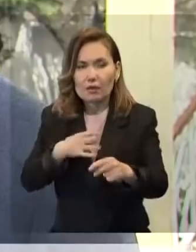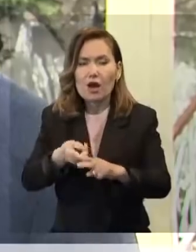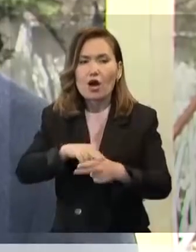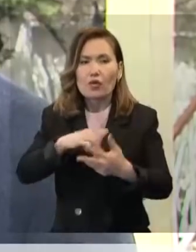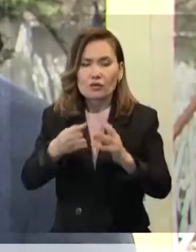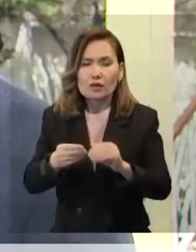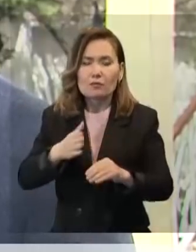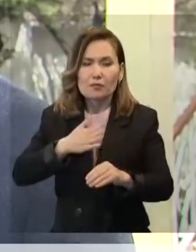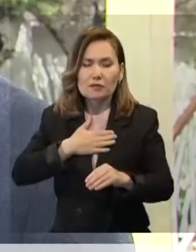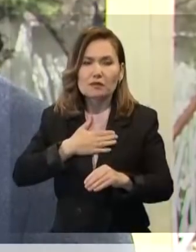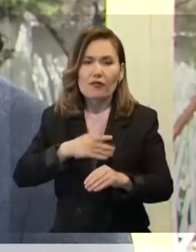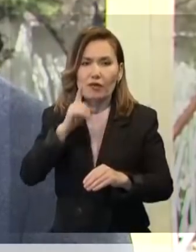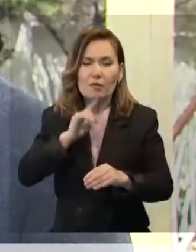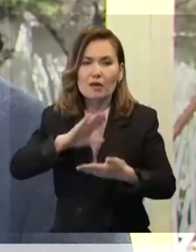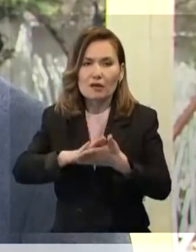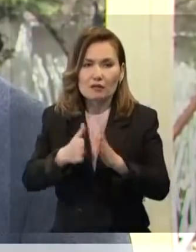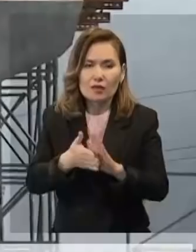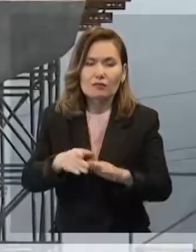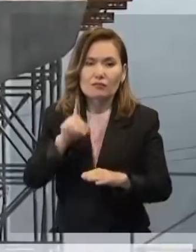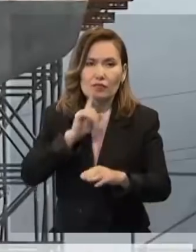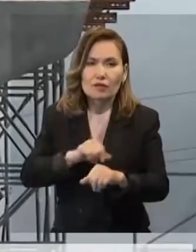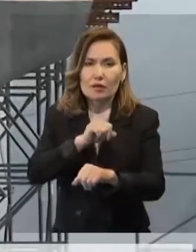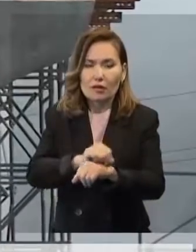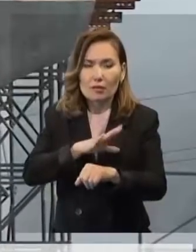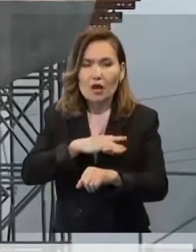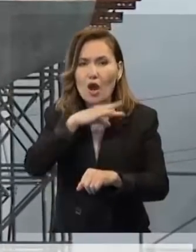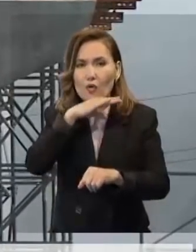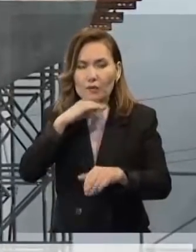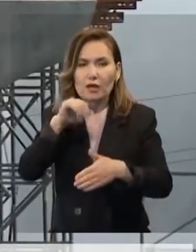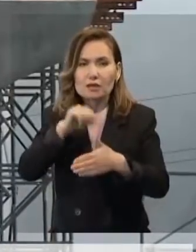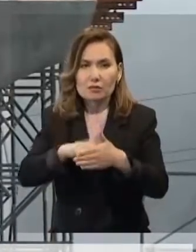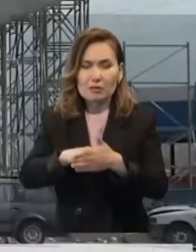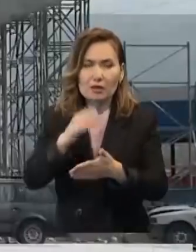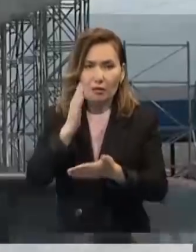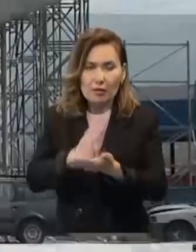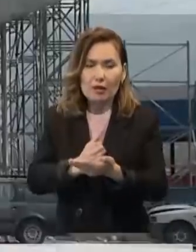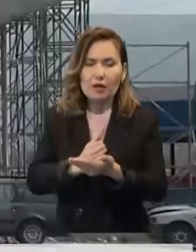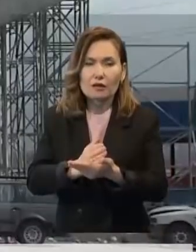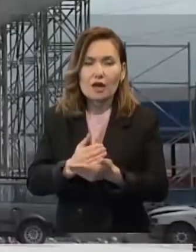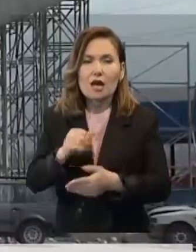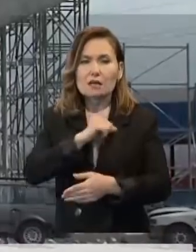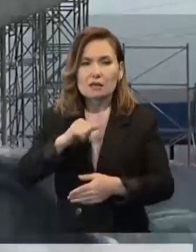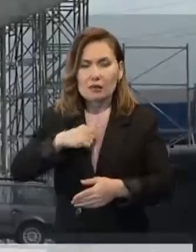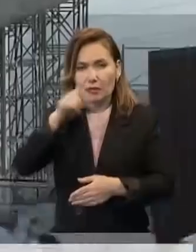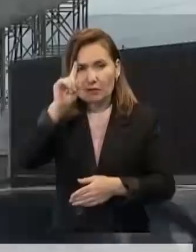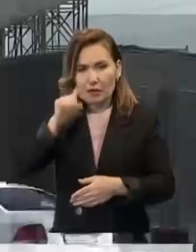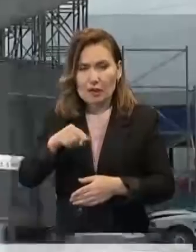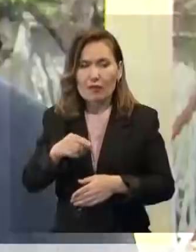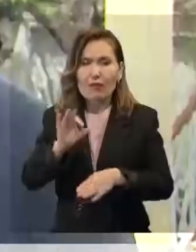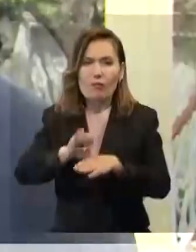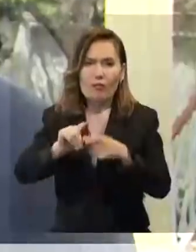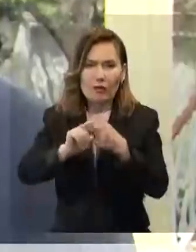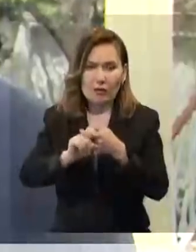өзуге тиісті болдық. Енді көп деген өзінің себептері бар, ол өздеріңіз білесіздер. Осы таңда жаңа пандемия